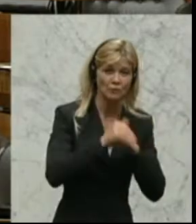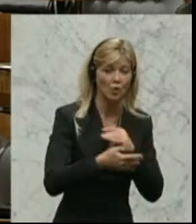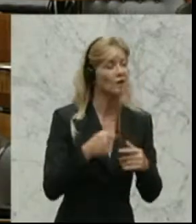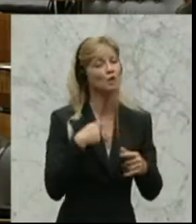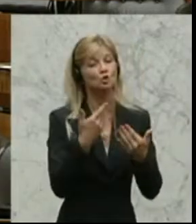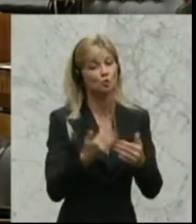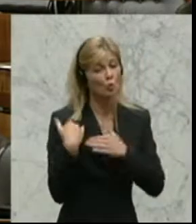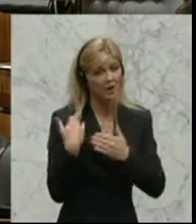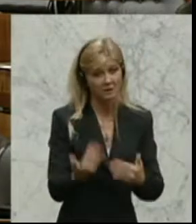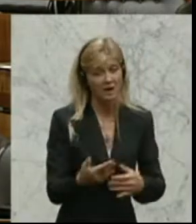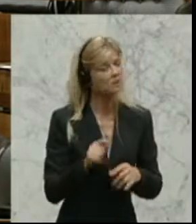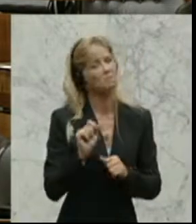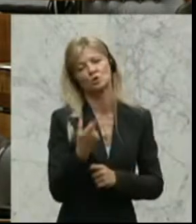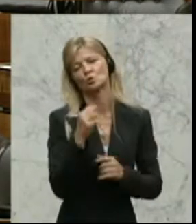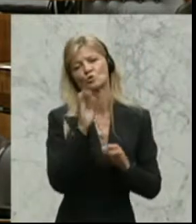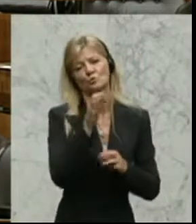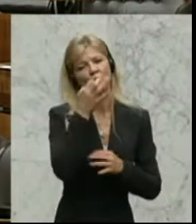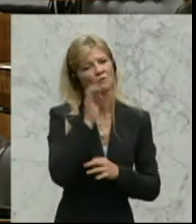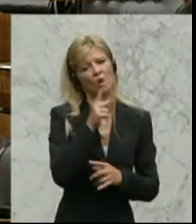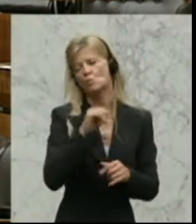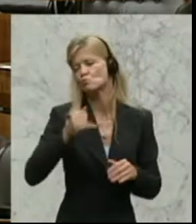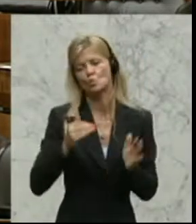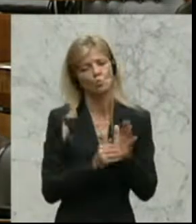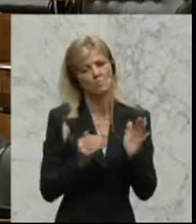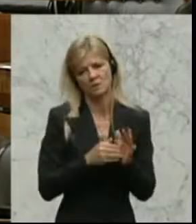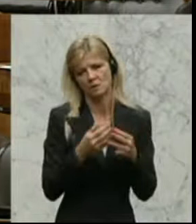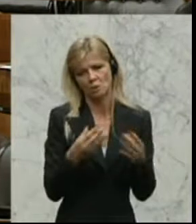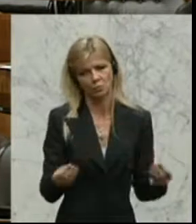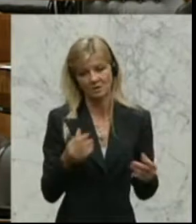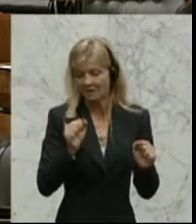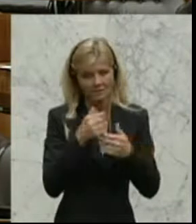unverzüglich in Angriff gehen sollten. Deswegen finde ich, kann man das nicht verschieben.